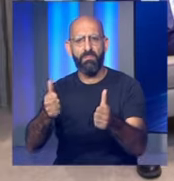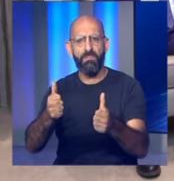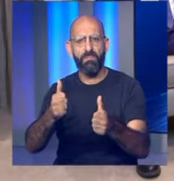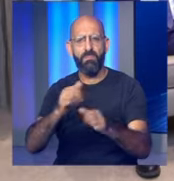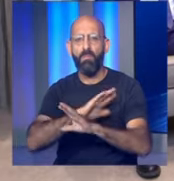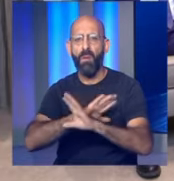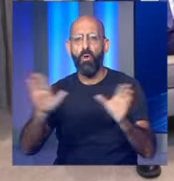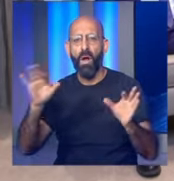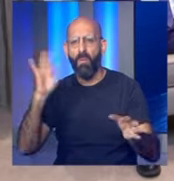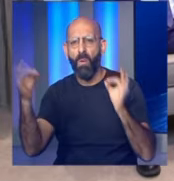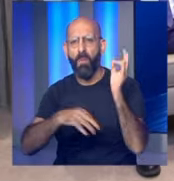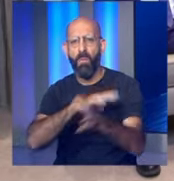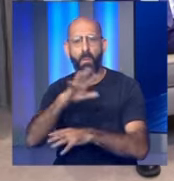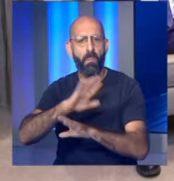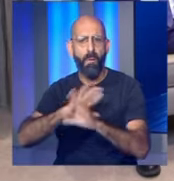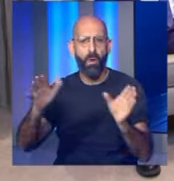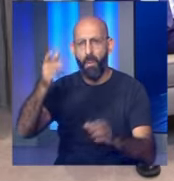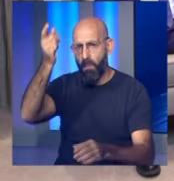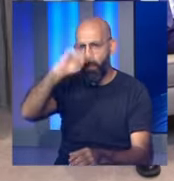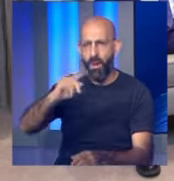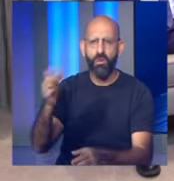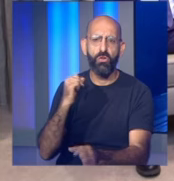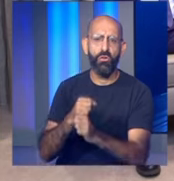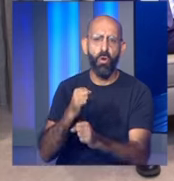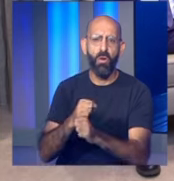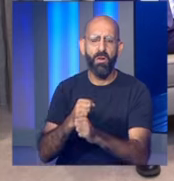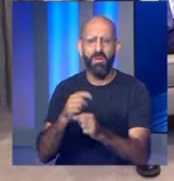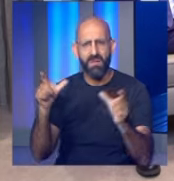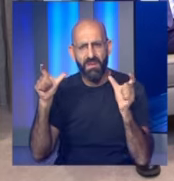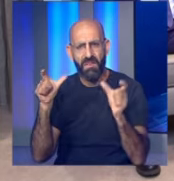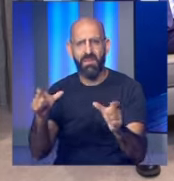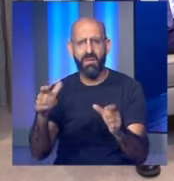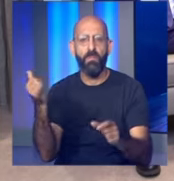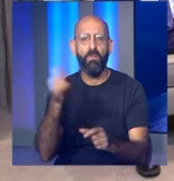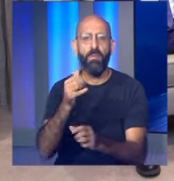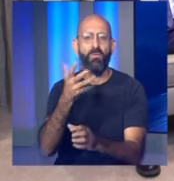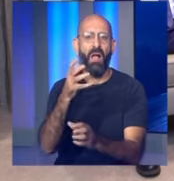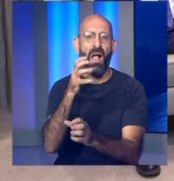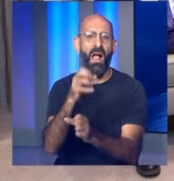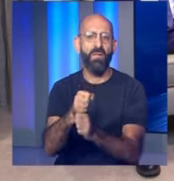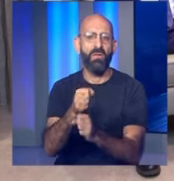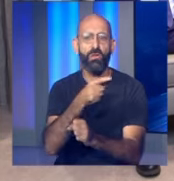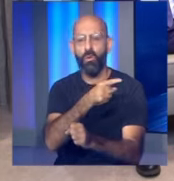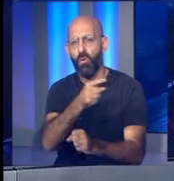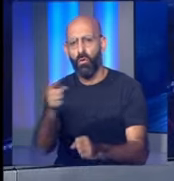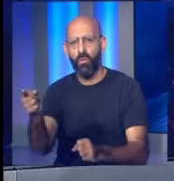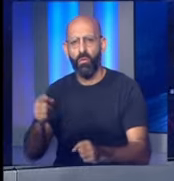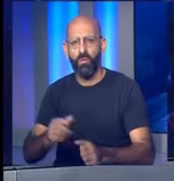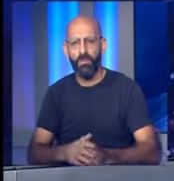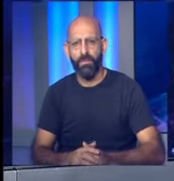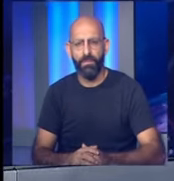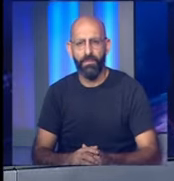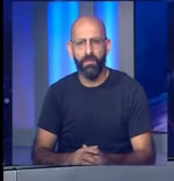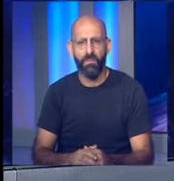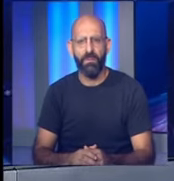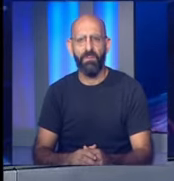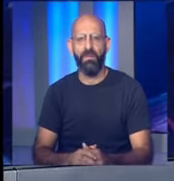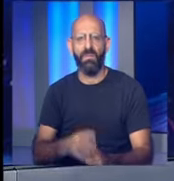وتم التشديد على تكثيف الحضور الأمني الفاعل لمنع أي تداعيات أمنية نتيجة لهذه